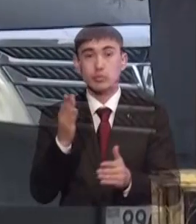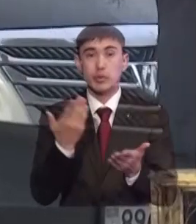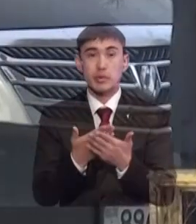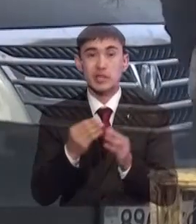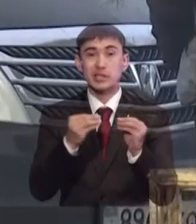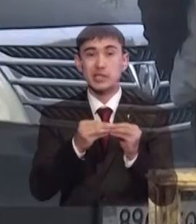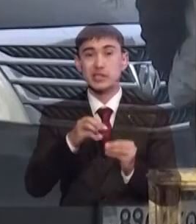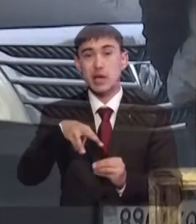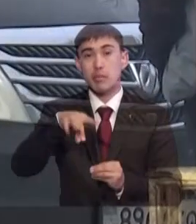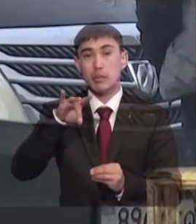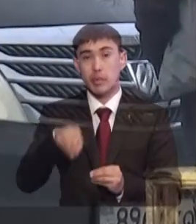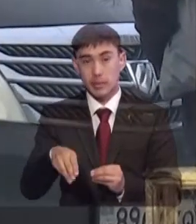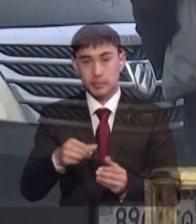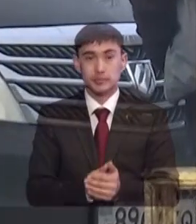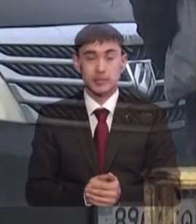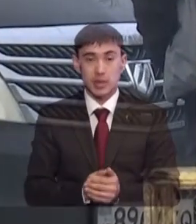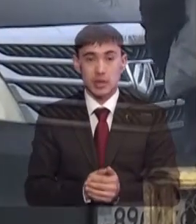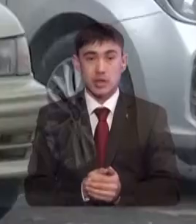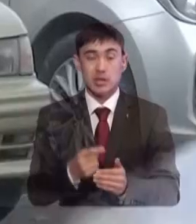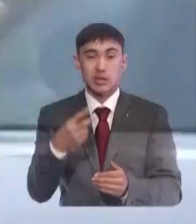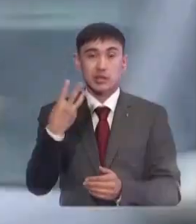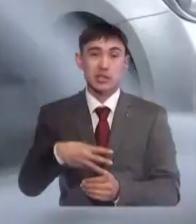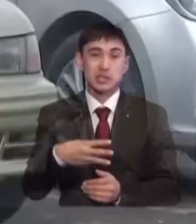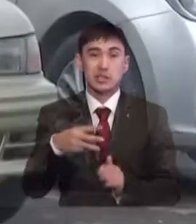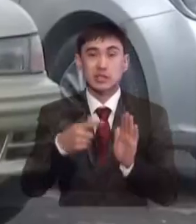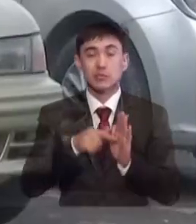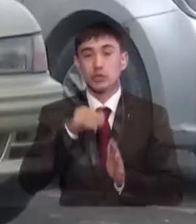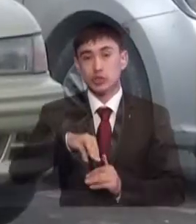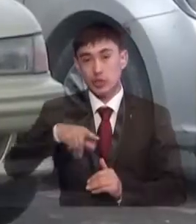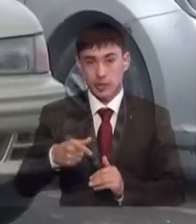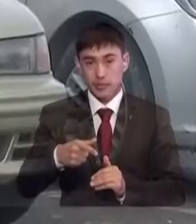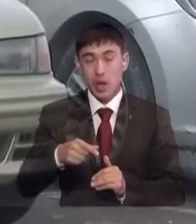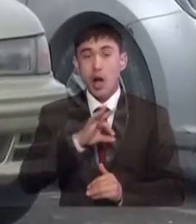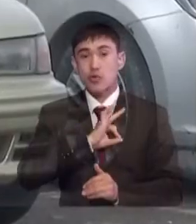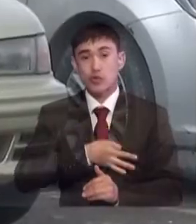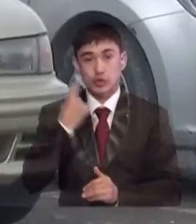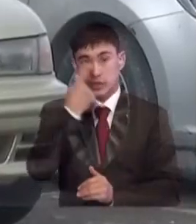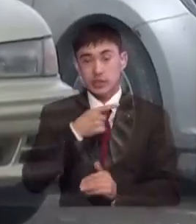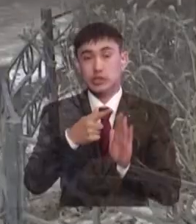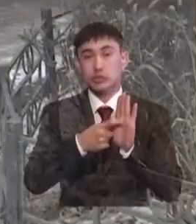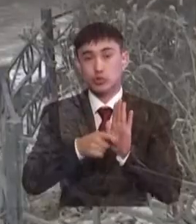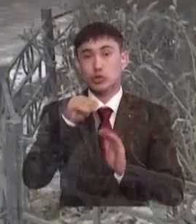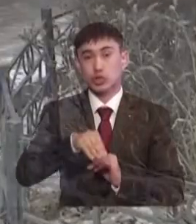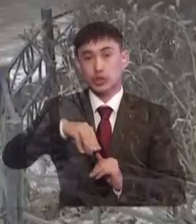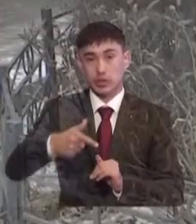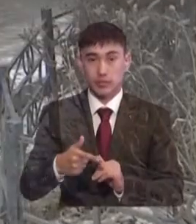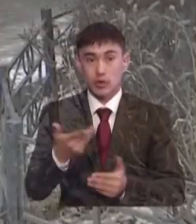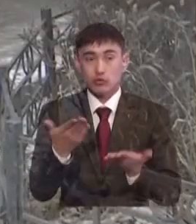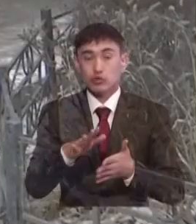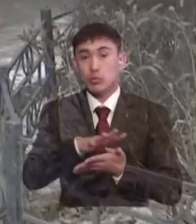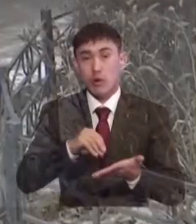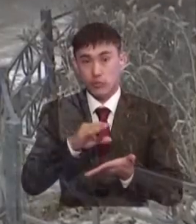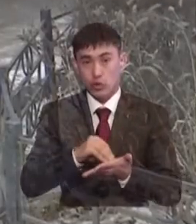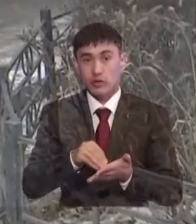размере 10 месячных расчетных показателей или 37 тысяч тенге, а для юридических – 700 тысяч тенге. В случае